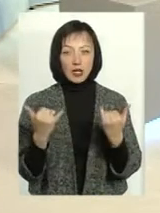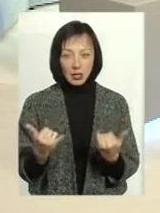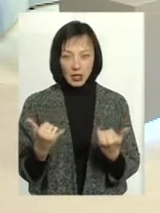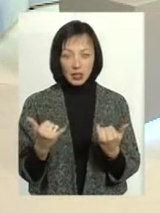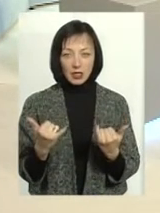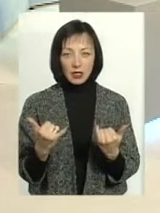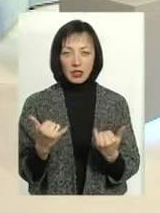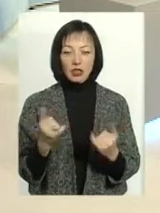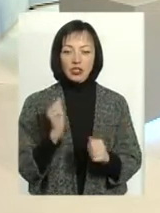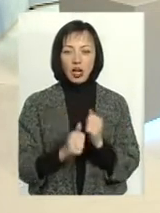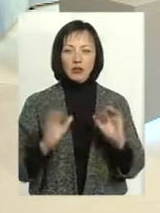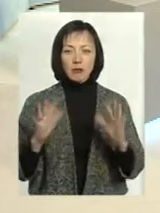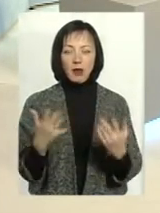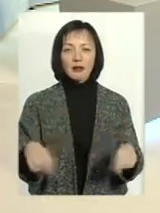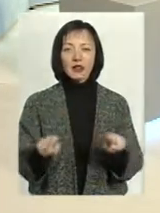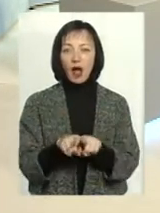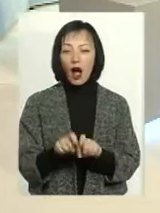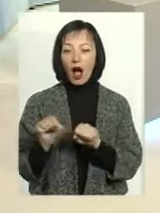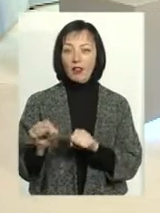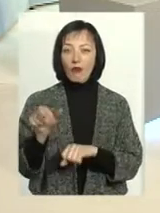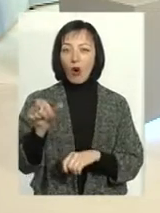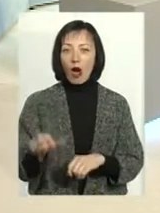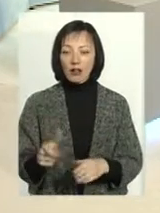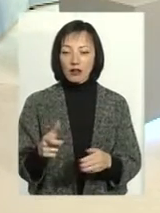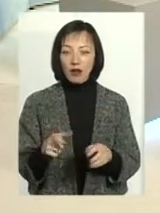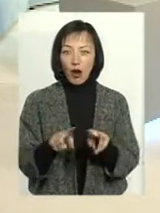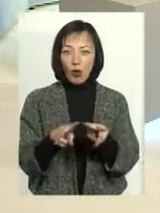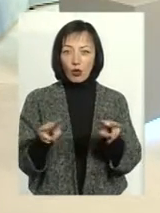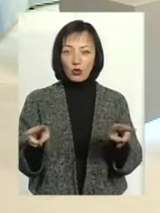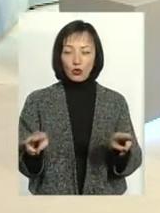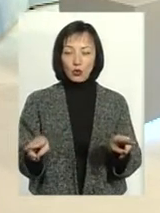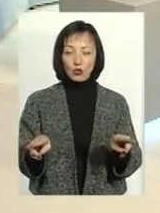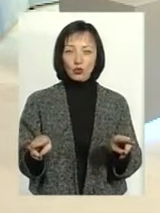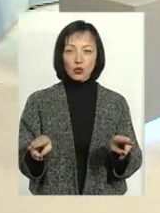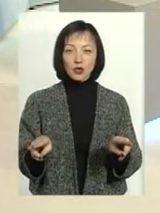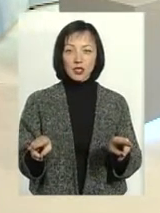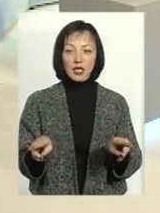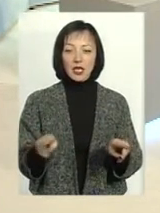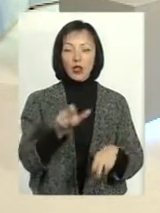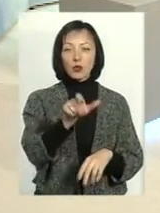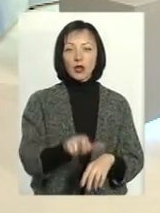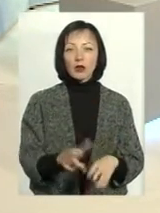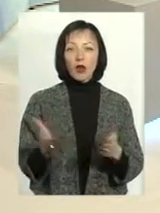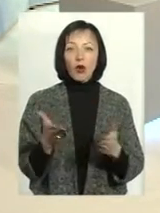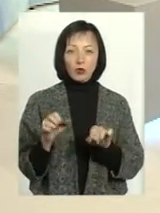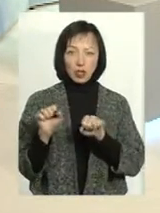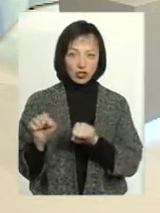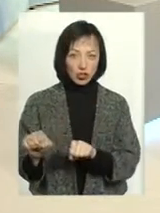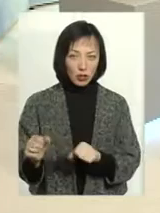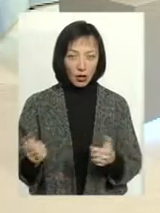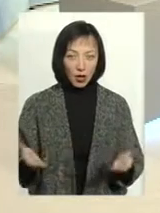зокрема, часто трапляється так, що адвоката ототожнюють із тією людиною, якого він